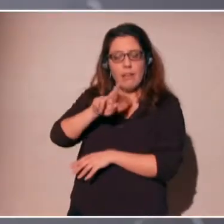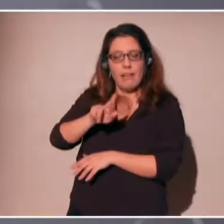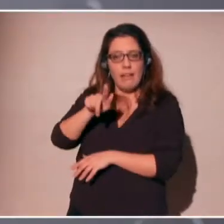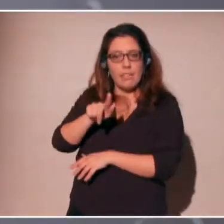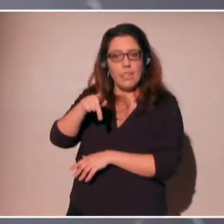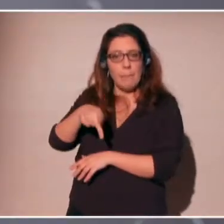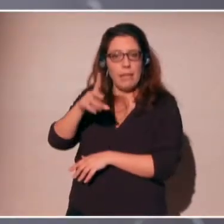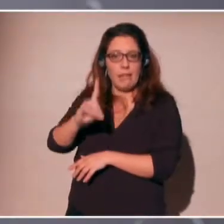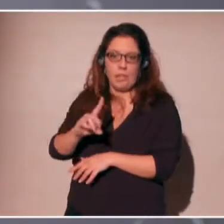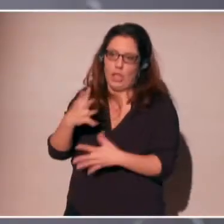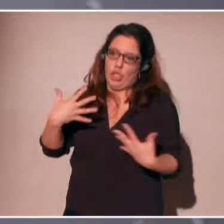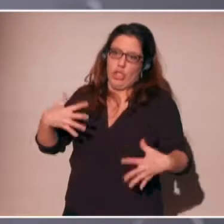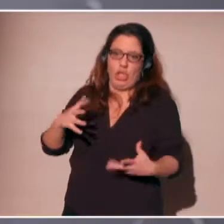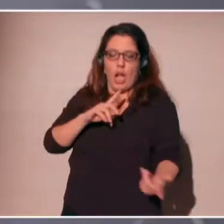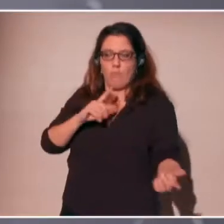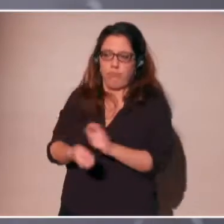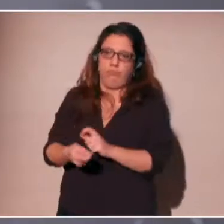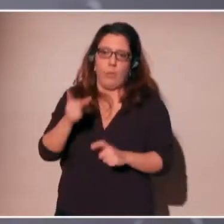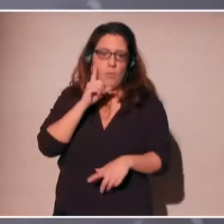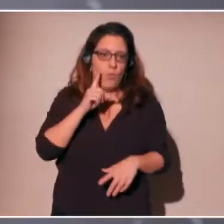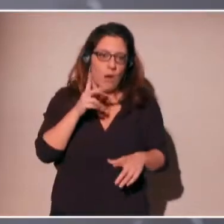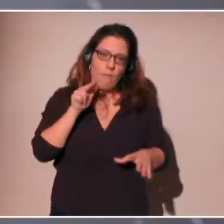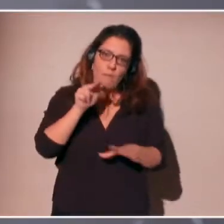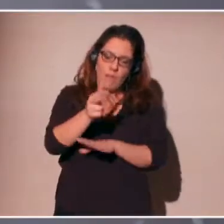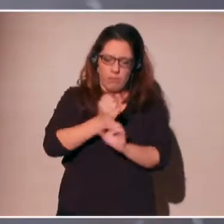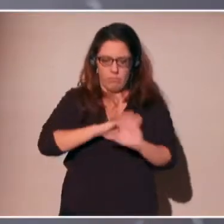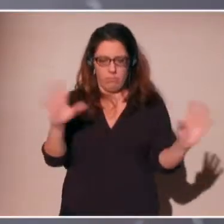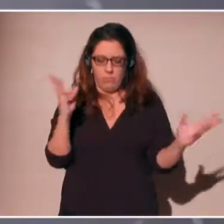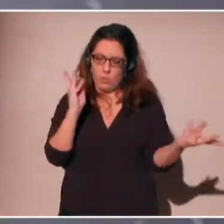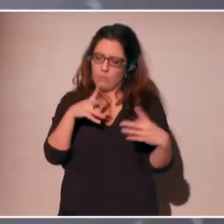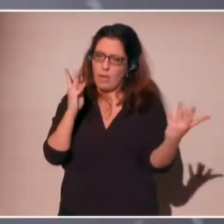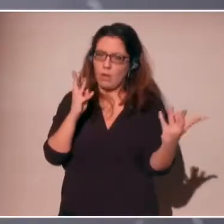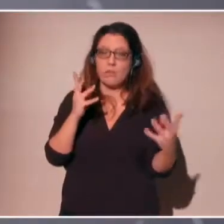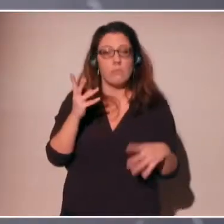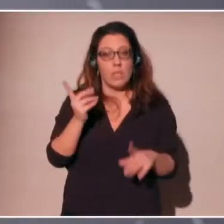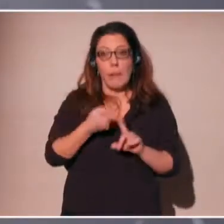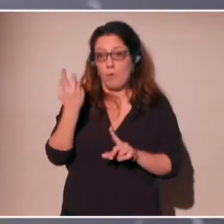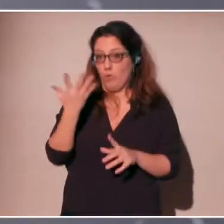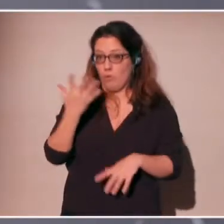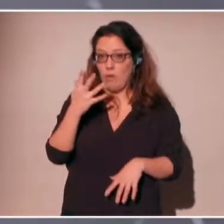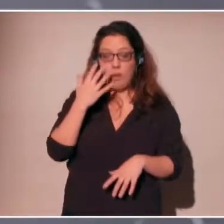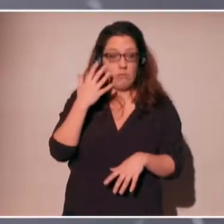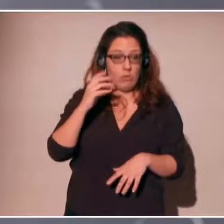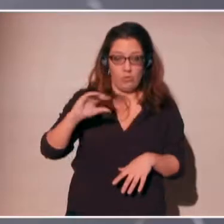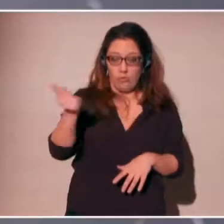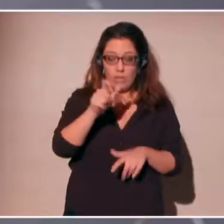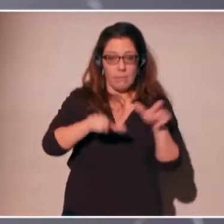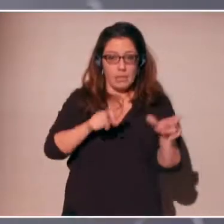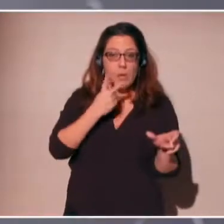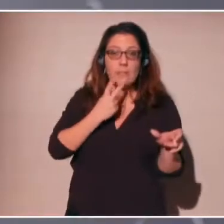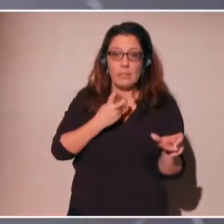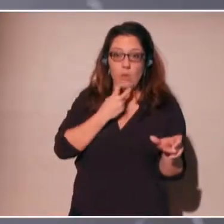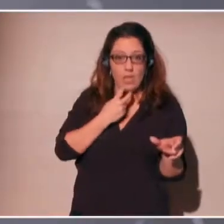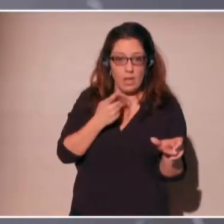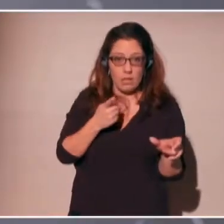plus de transparence. Mais la vraie révolution, c'est quand les citoyens auront complètement exercé un de leurs droits qui est de